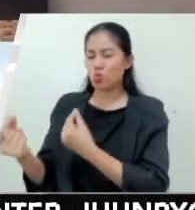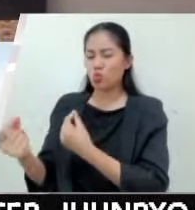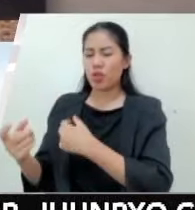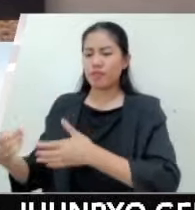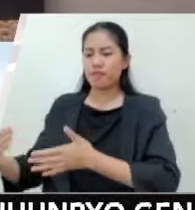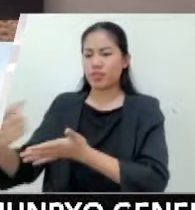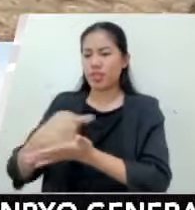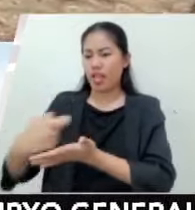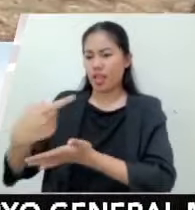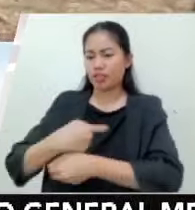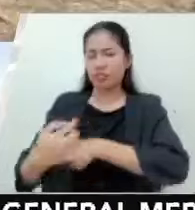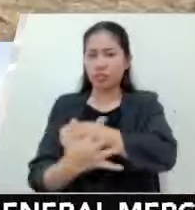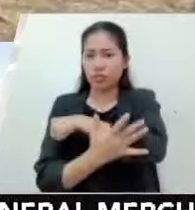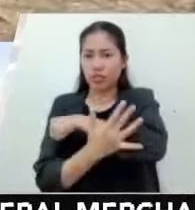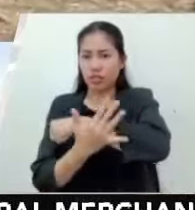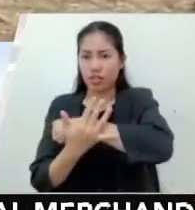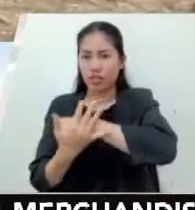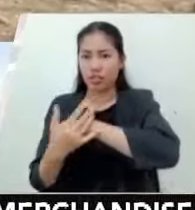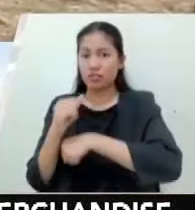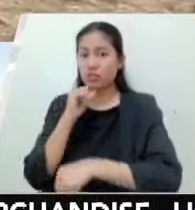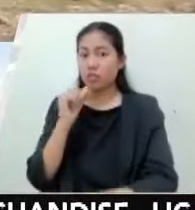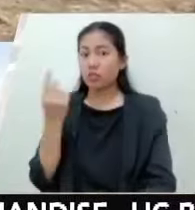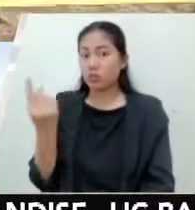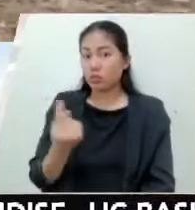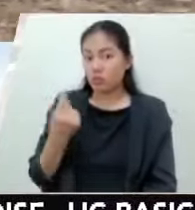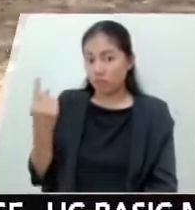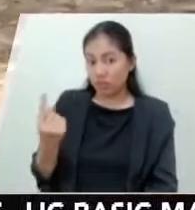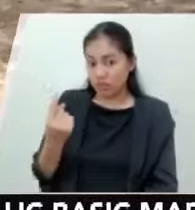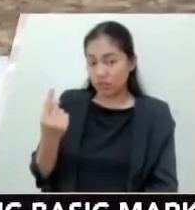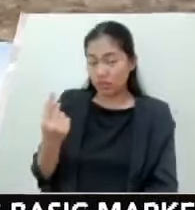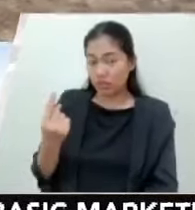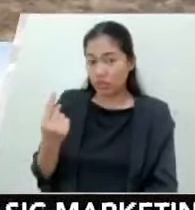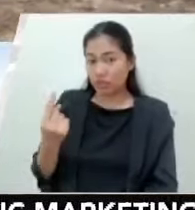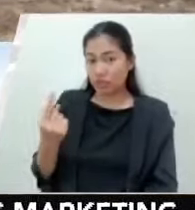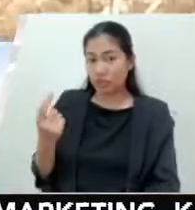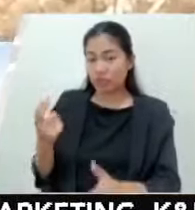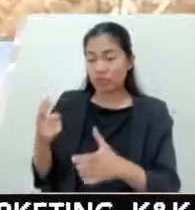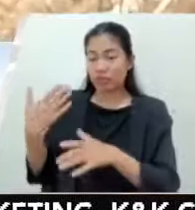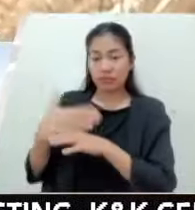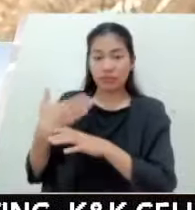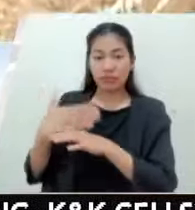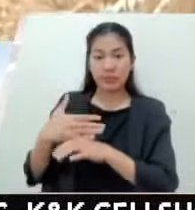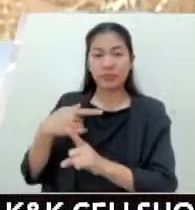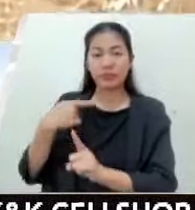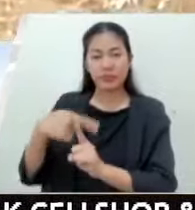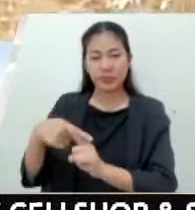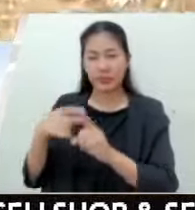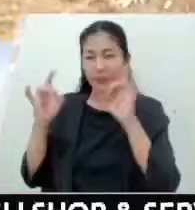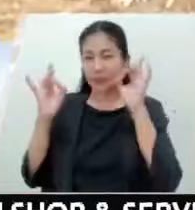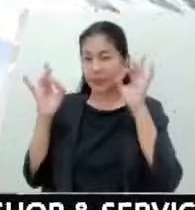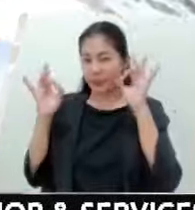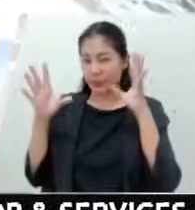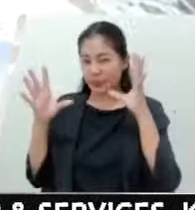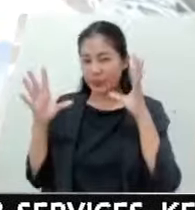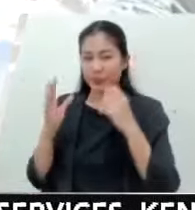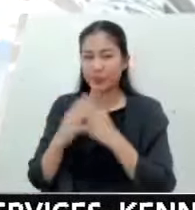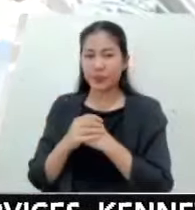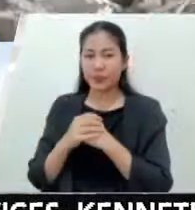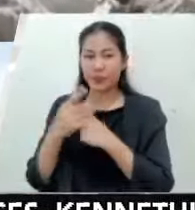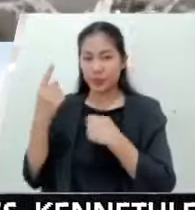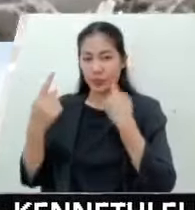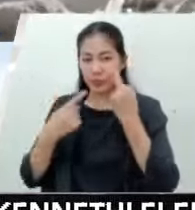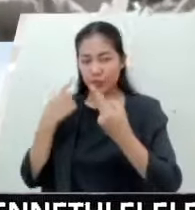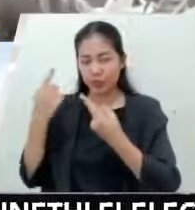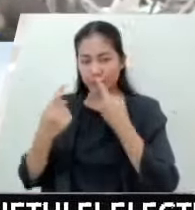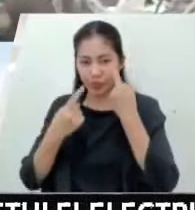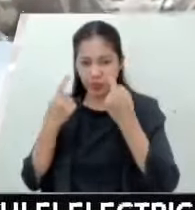it's not only because malaki siyang abala, but also it's already also a security concern for the